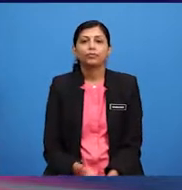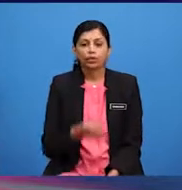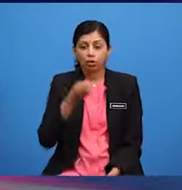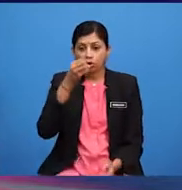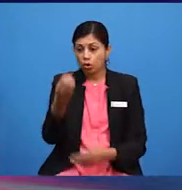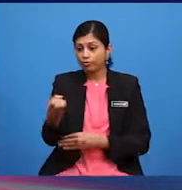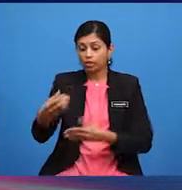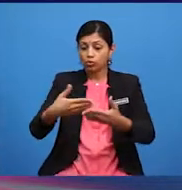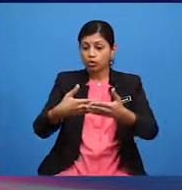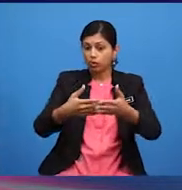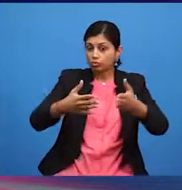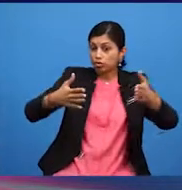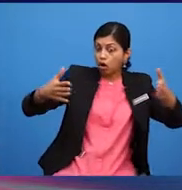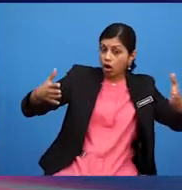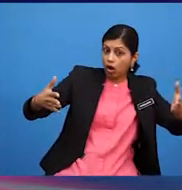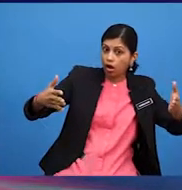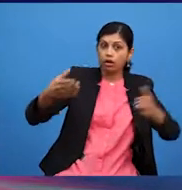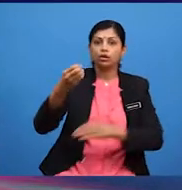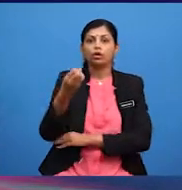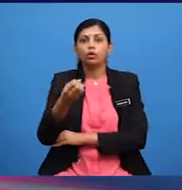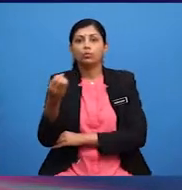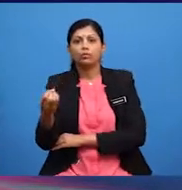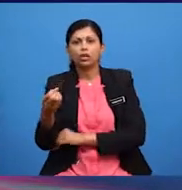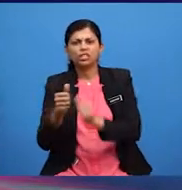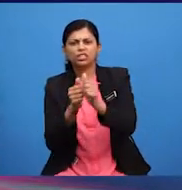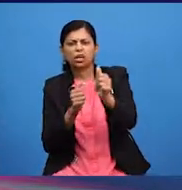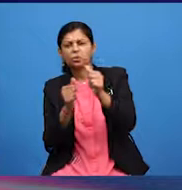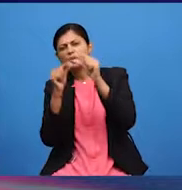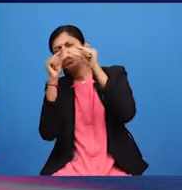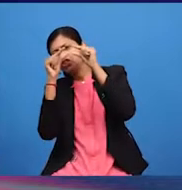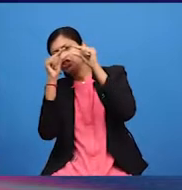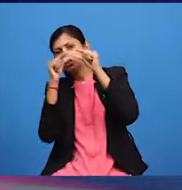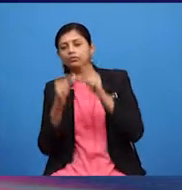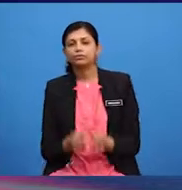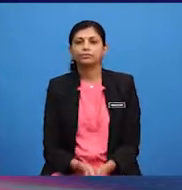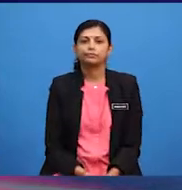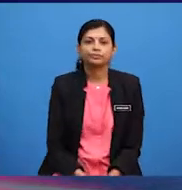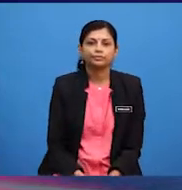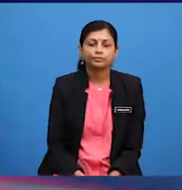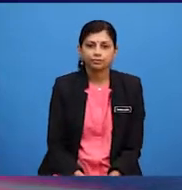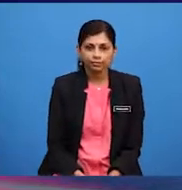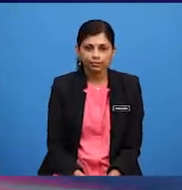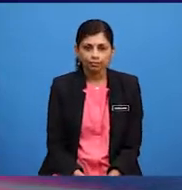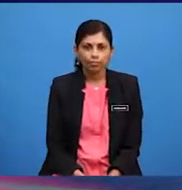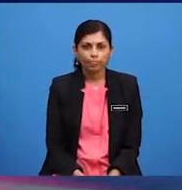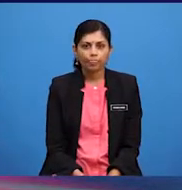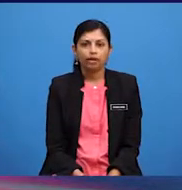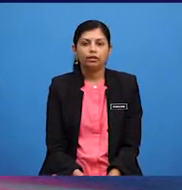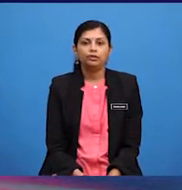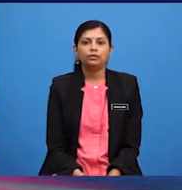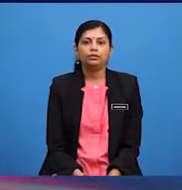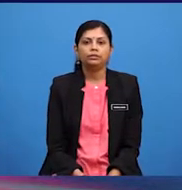besar, manakala objek yang jauh kelihatan kecil. Lakaran perspektif